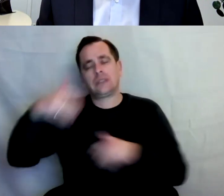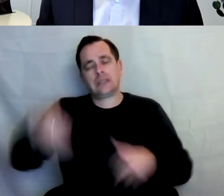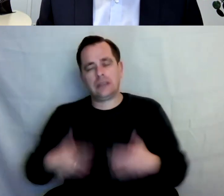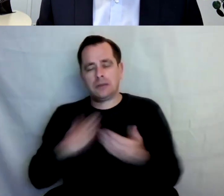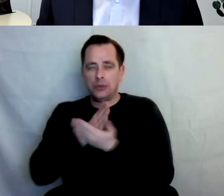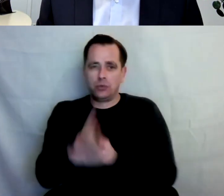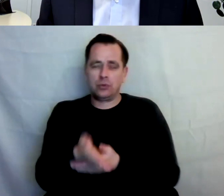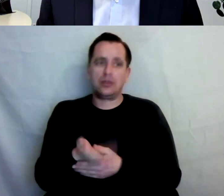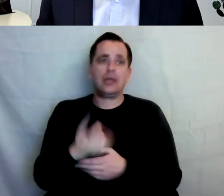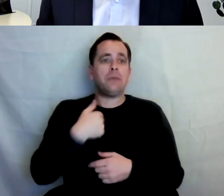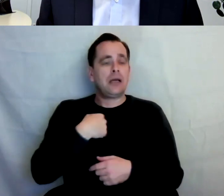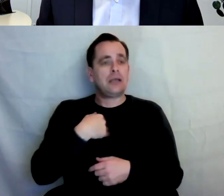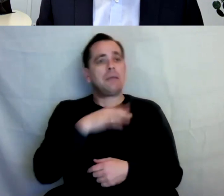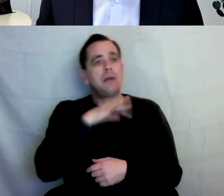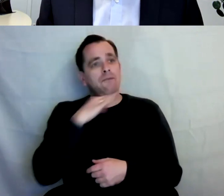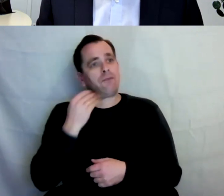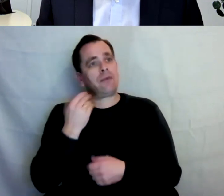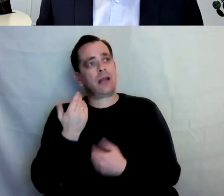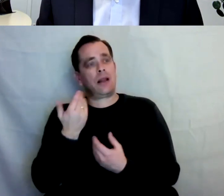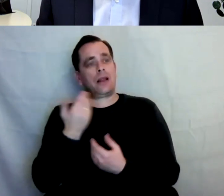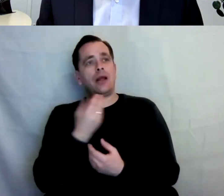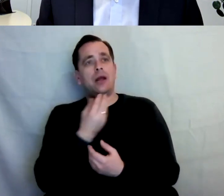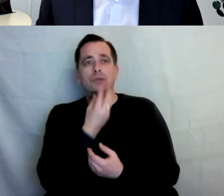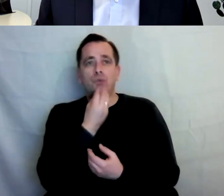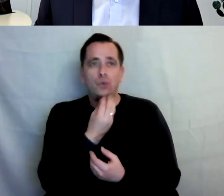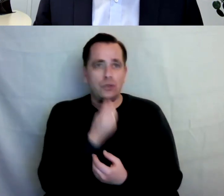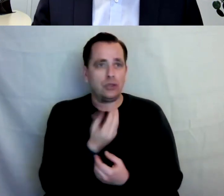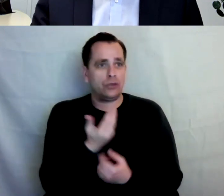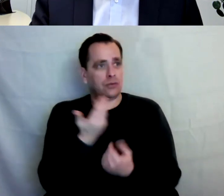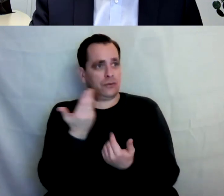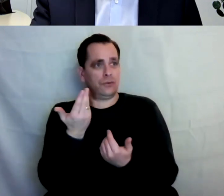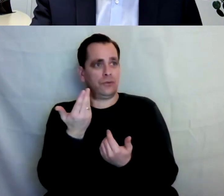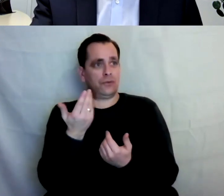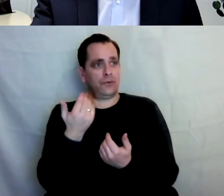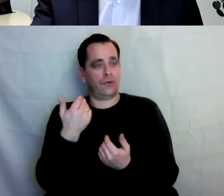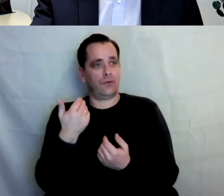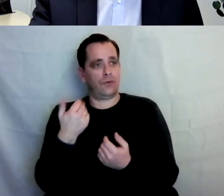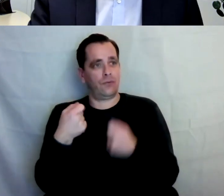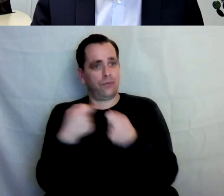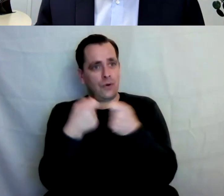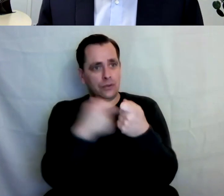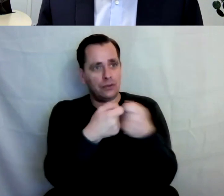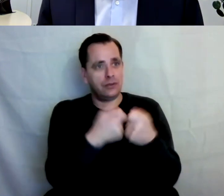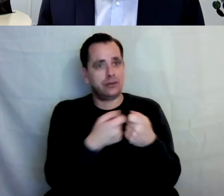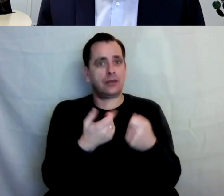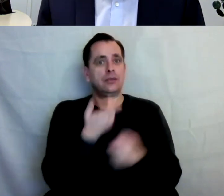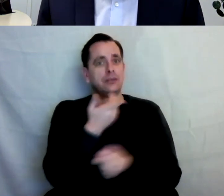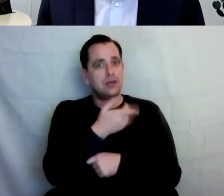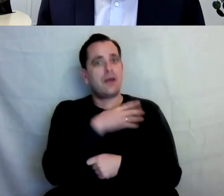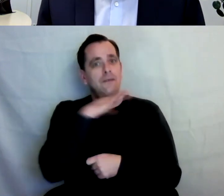viele jüdische Freunde auch, wenn die zusammen Pessach feiern, feiern die das ganz viel zu Hause. Das ist wunderschön, was die dort